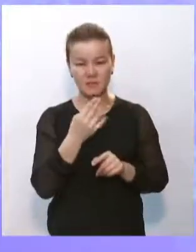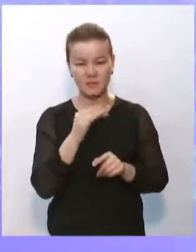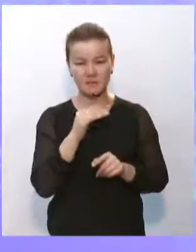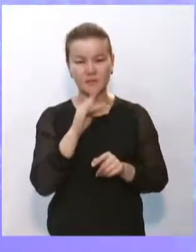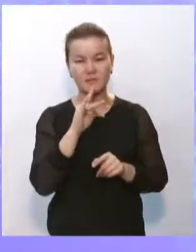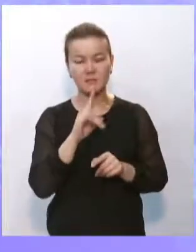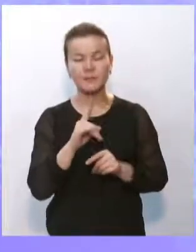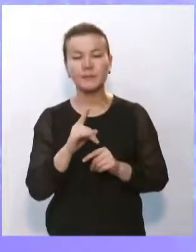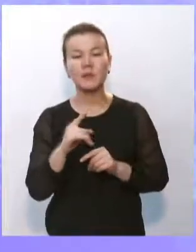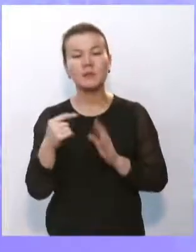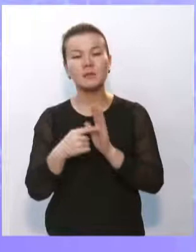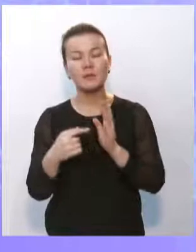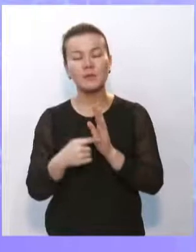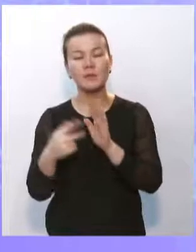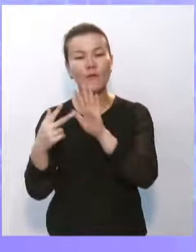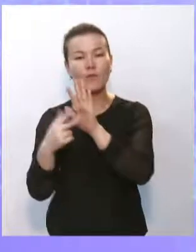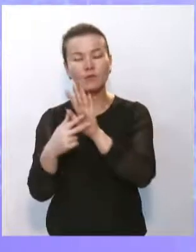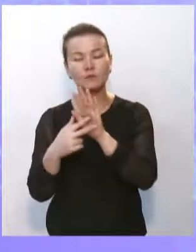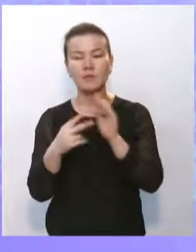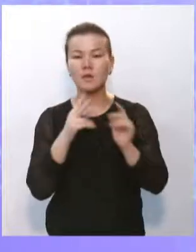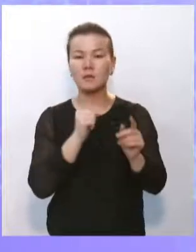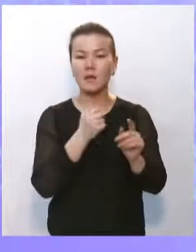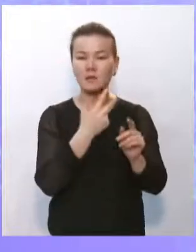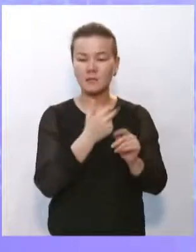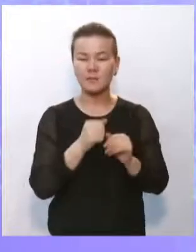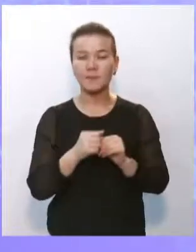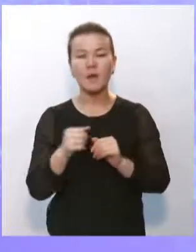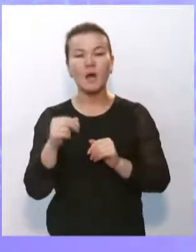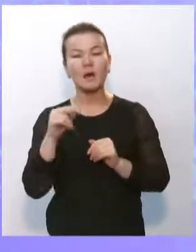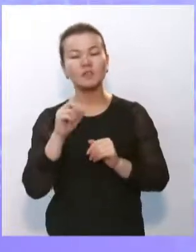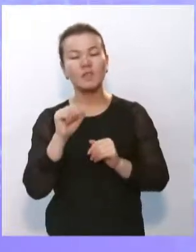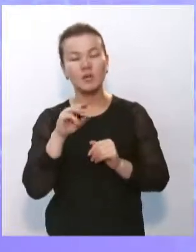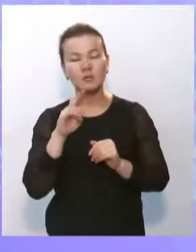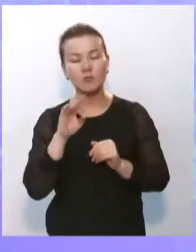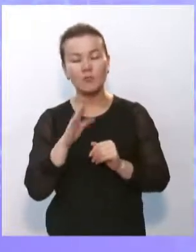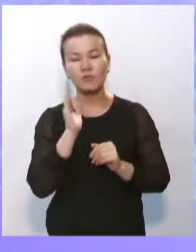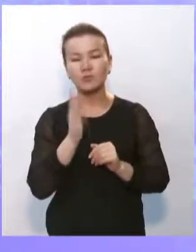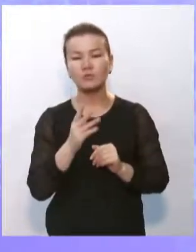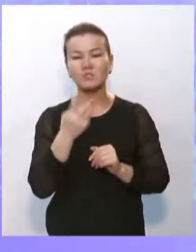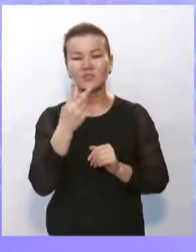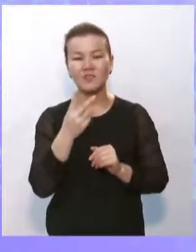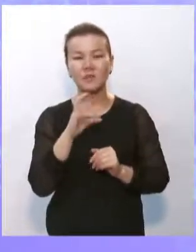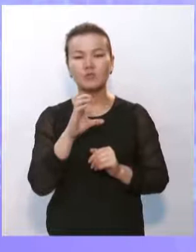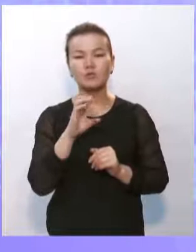делим 8 на 3 в частном будет две сотни